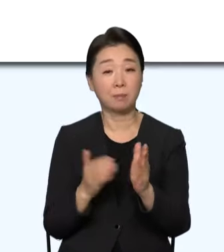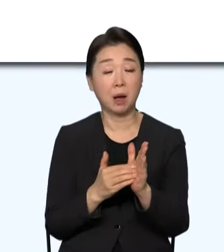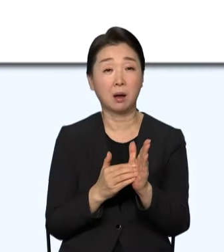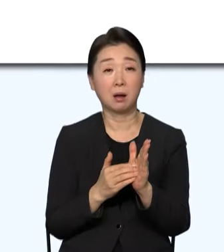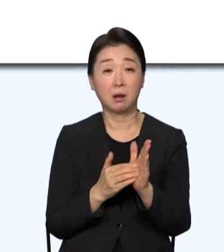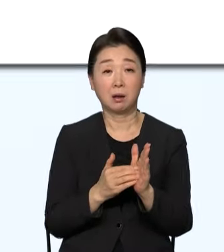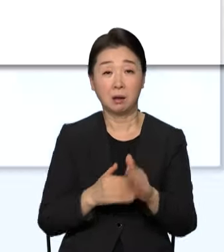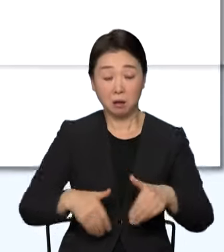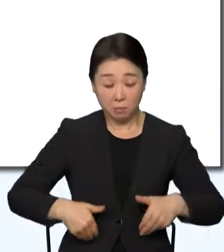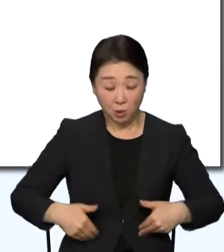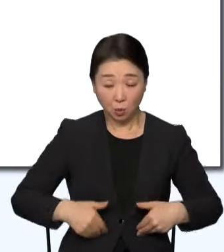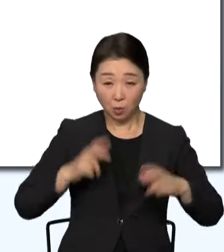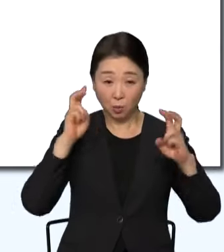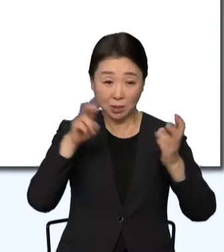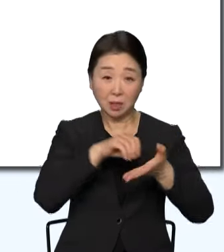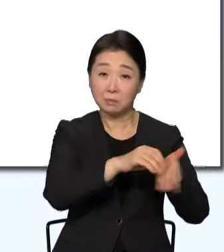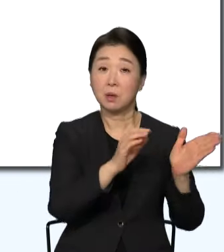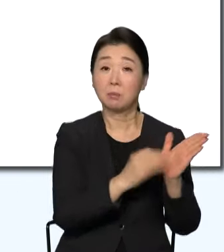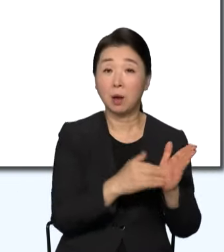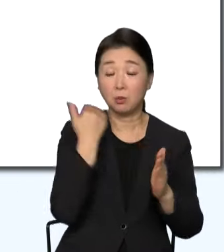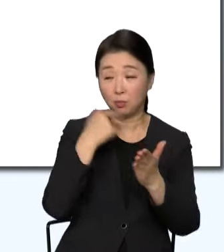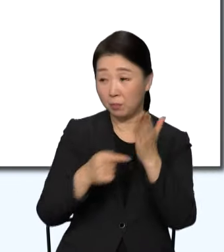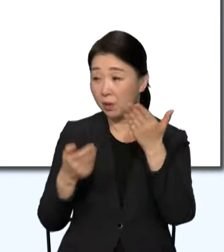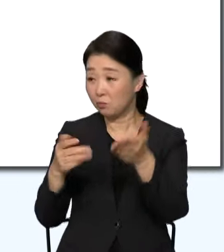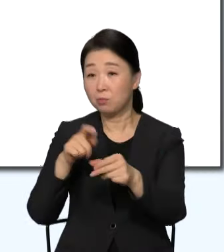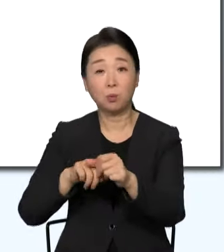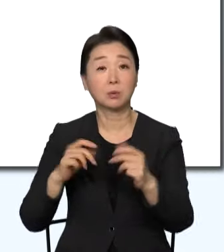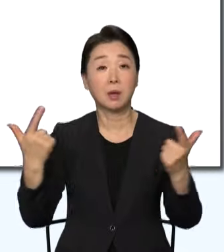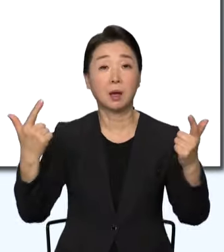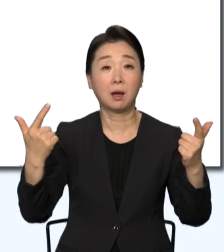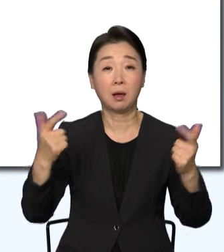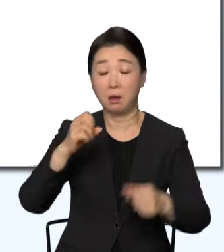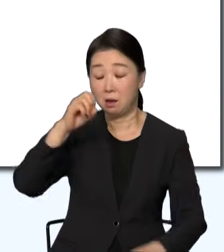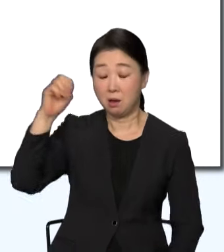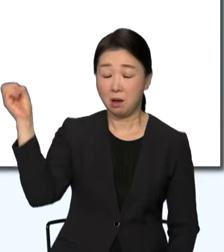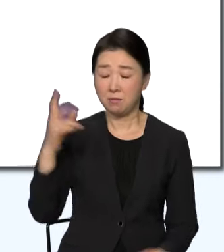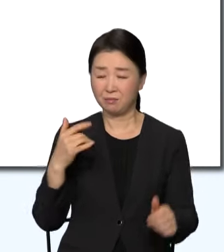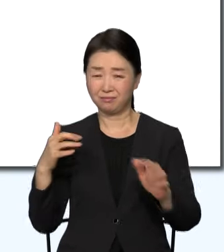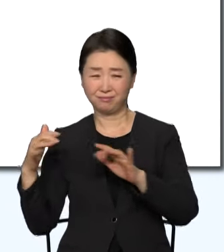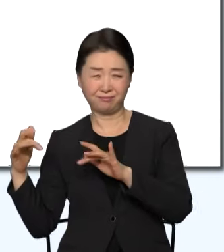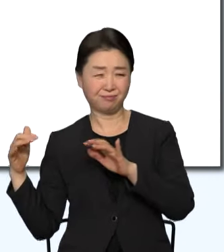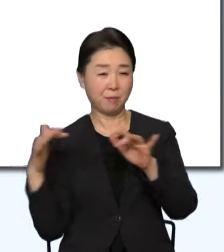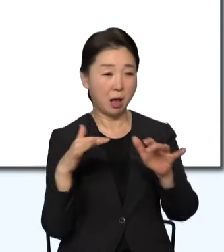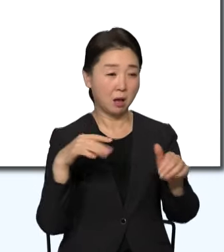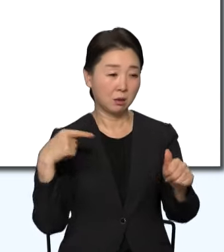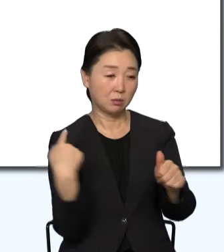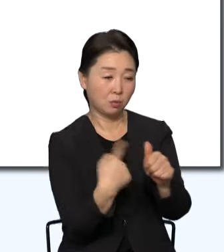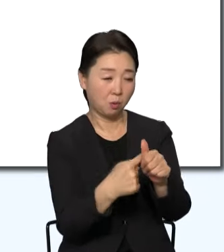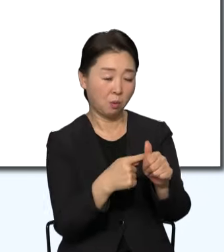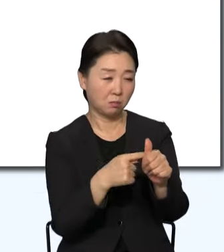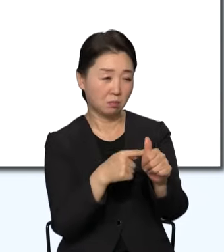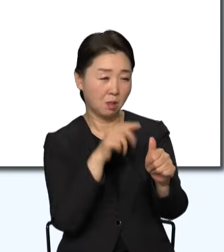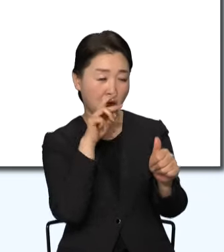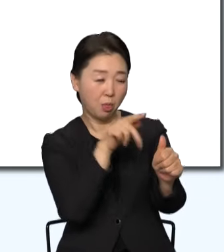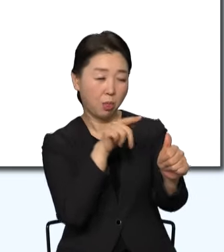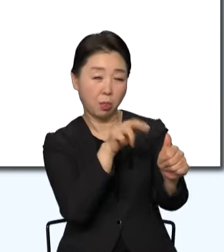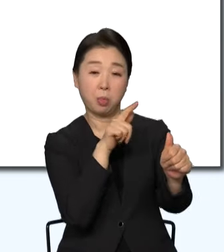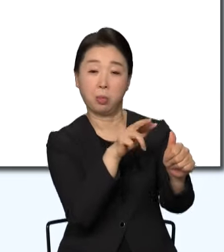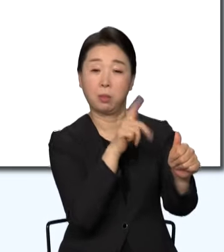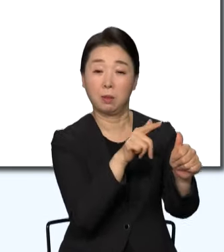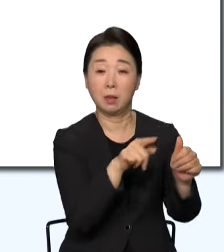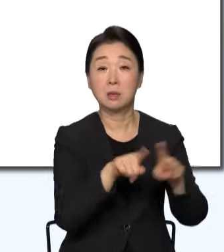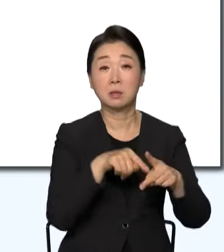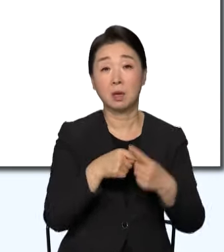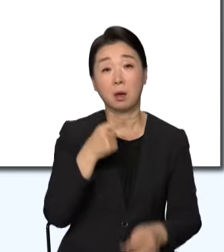의해 직장을 구했고 누군가에게 피해를 주려던 것도 아닌데 갑자기 수백 명이 조롱하고 비난하는 게 이해가 가지 않는다며